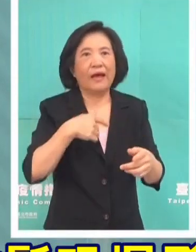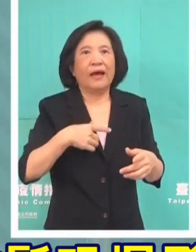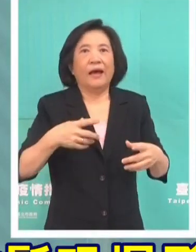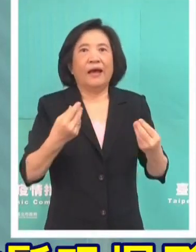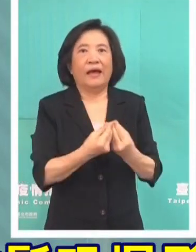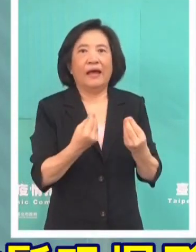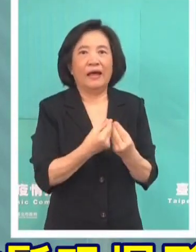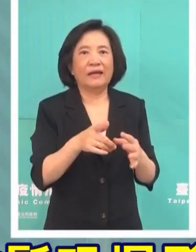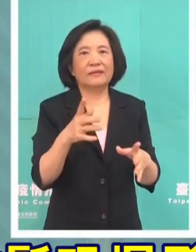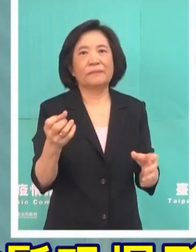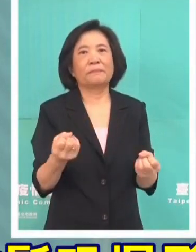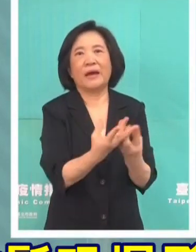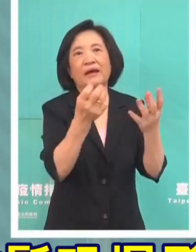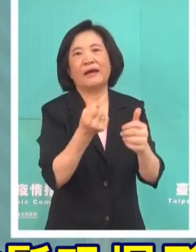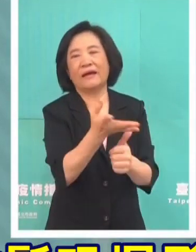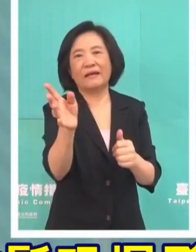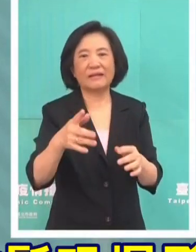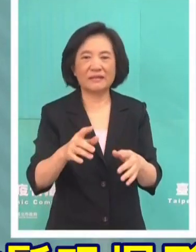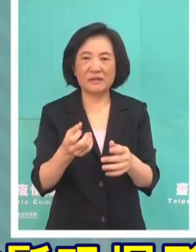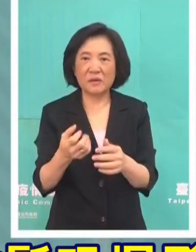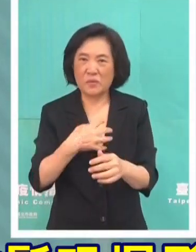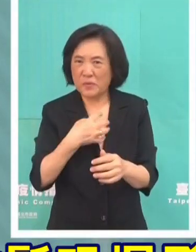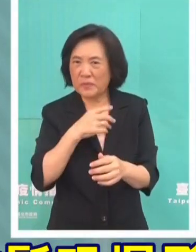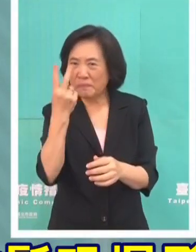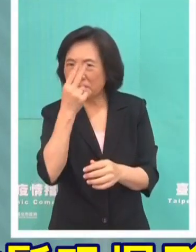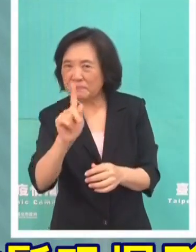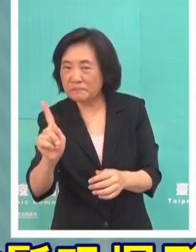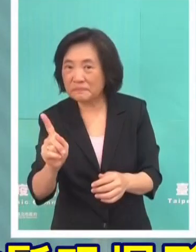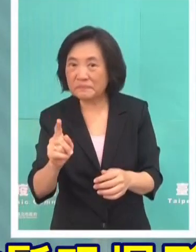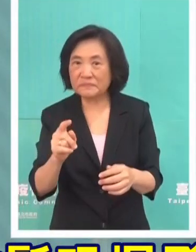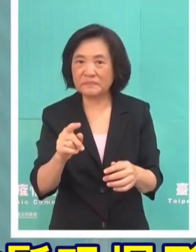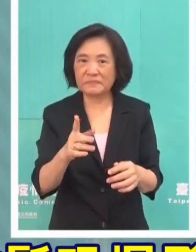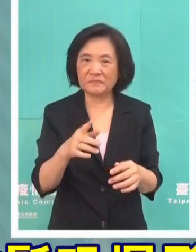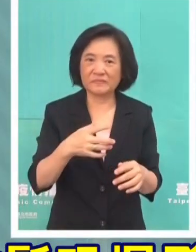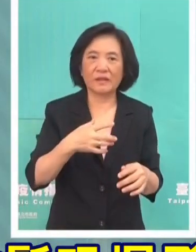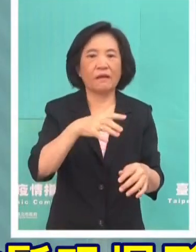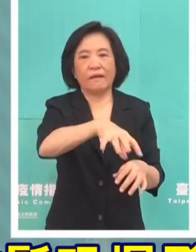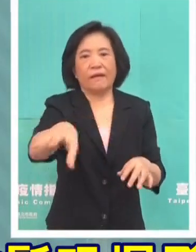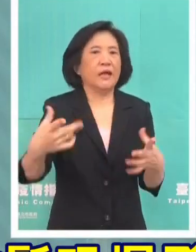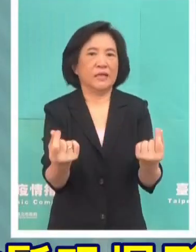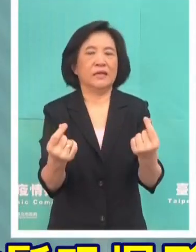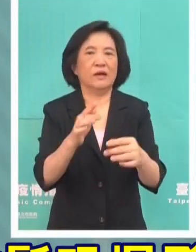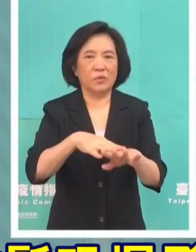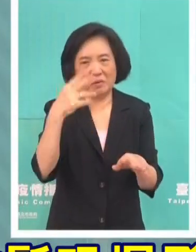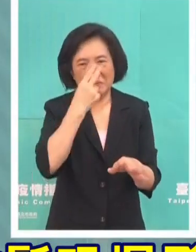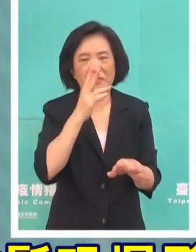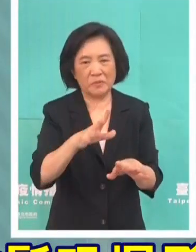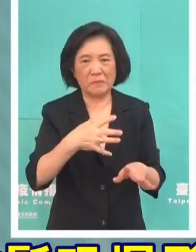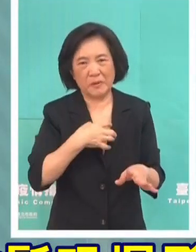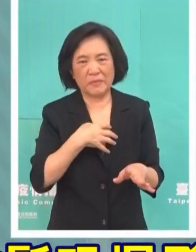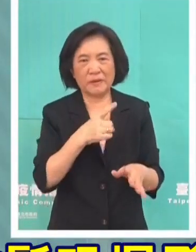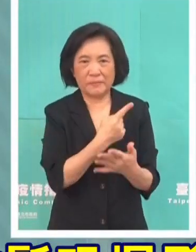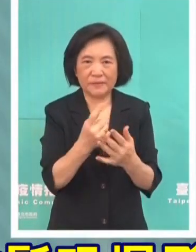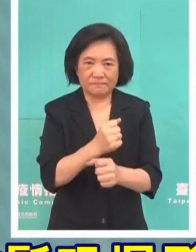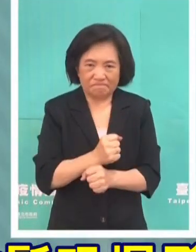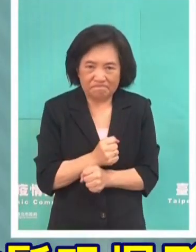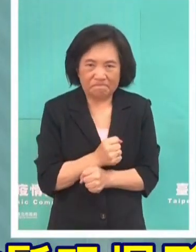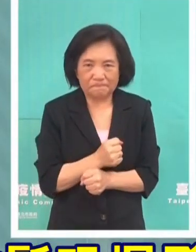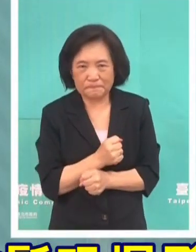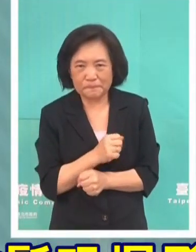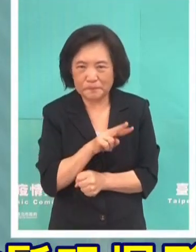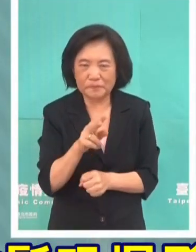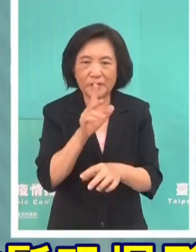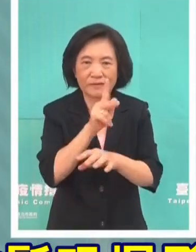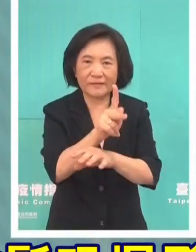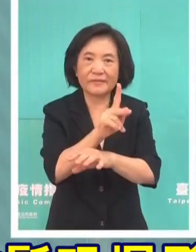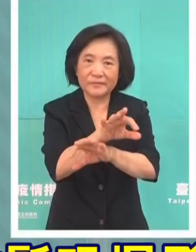个地方是危险的，应该这样讲，每个地方都可能危险，那就是。小心谨慎，按照科